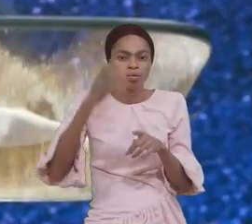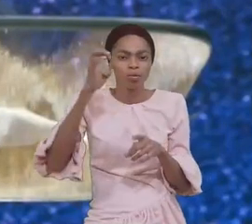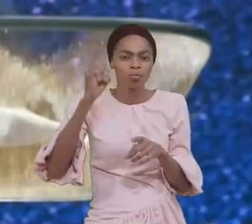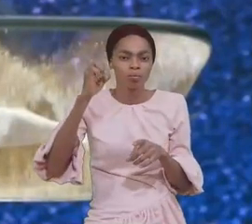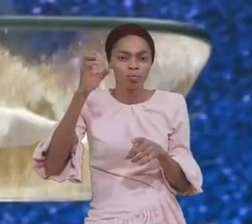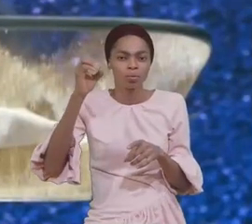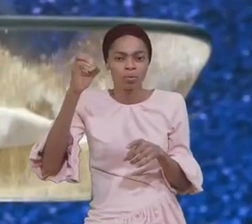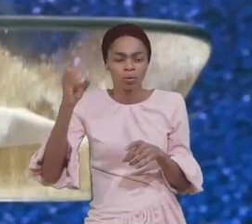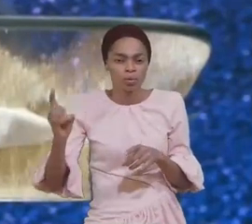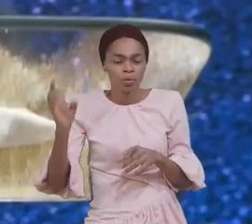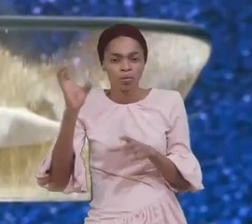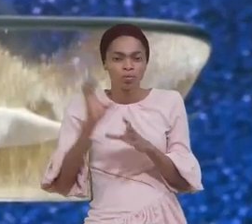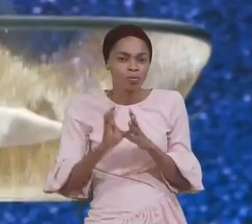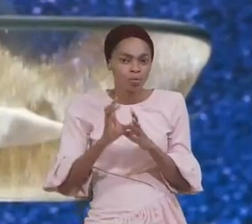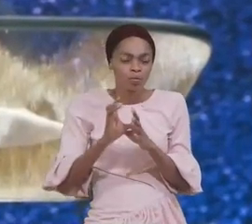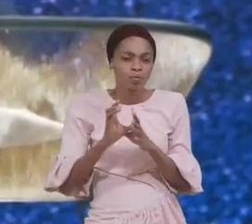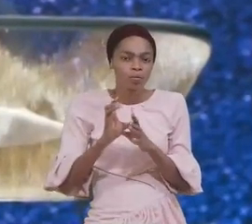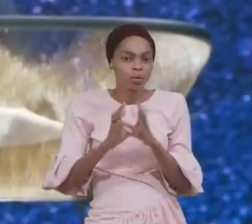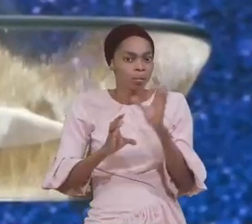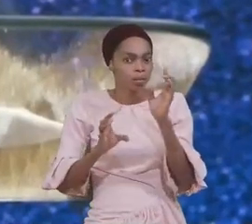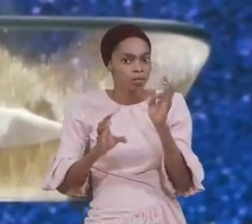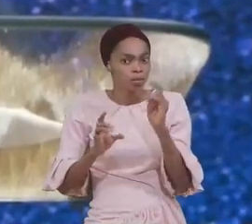il poursuivait ses Amalécites.